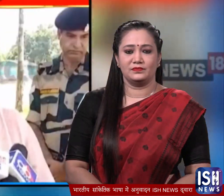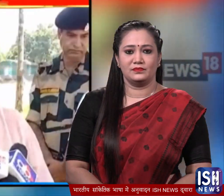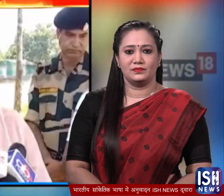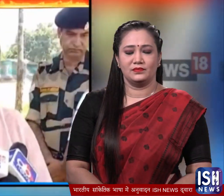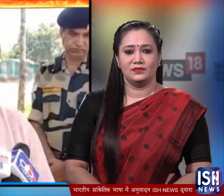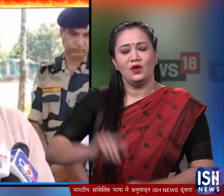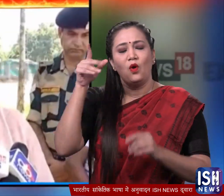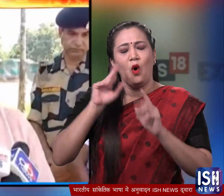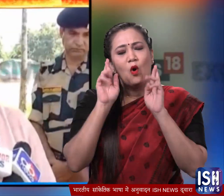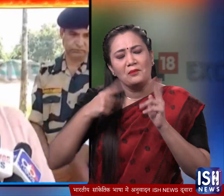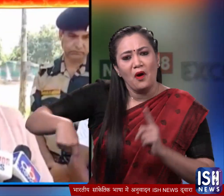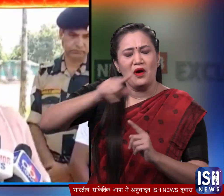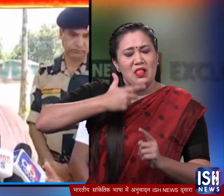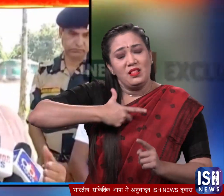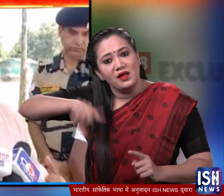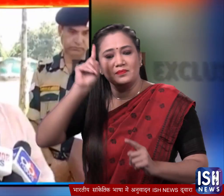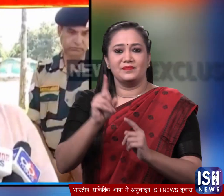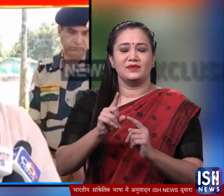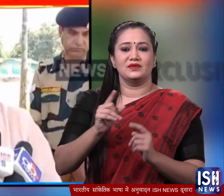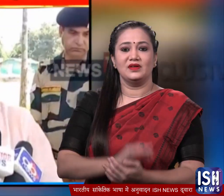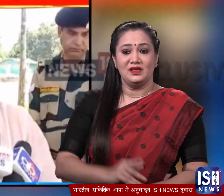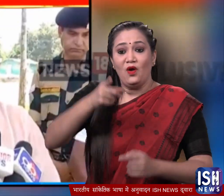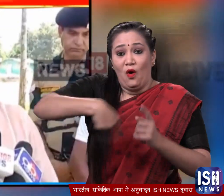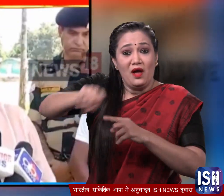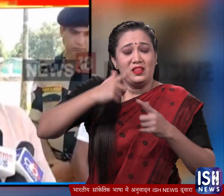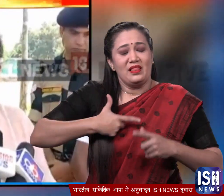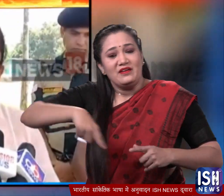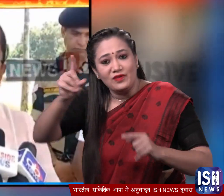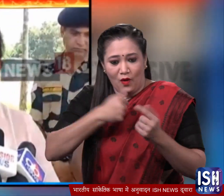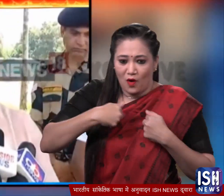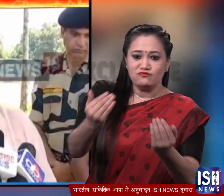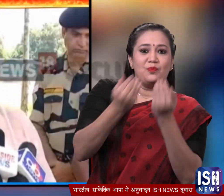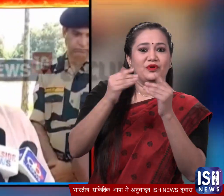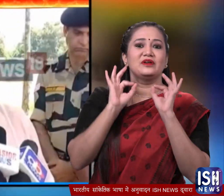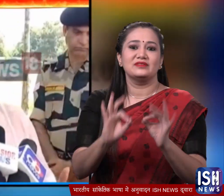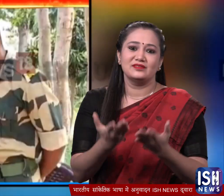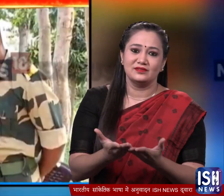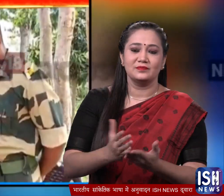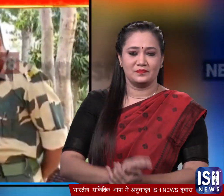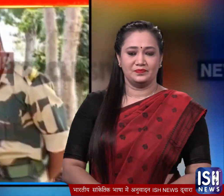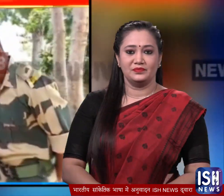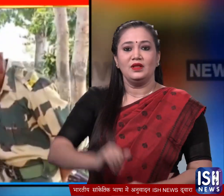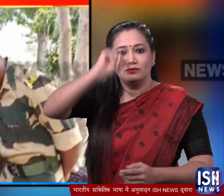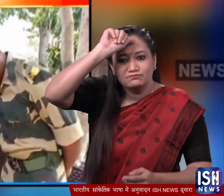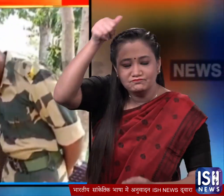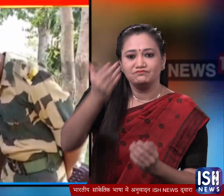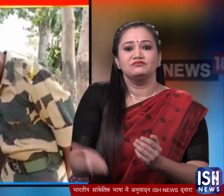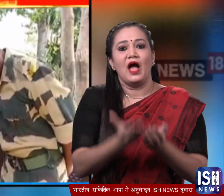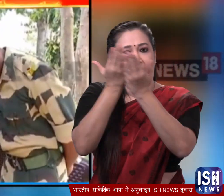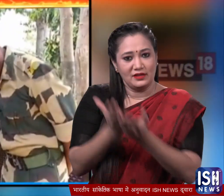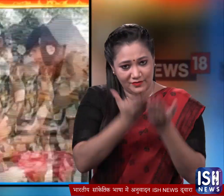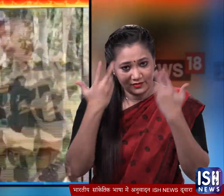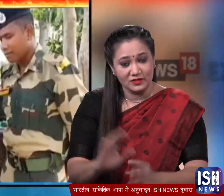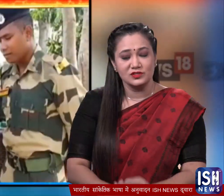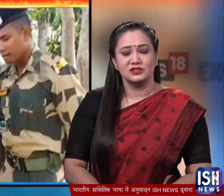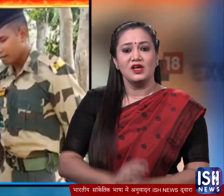दी बहुत लंबी उम्र करे और इन्हां दी उम्र लंबी होगी तां ये साडी रक्षा कर सकणगे। इस दौरान उन्हें तिलक लगाकर आरती भी